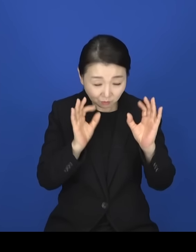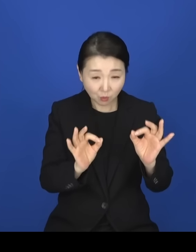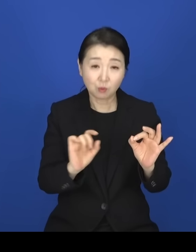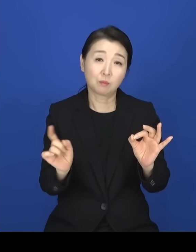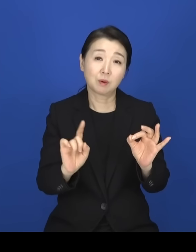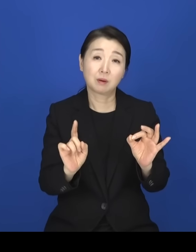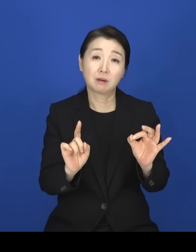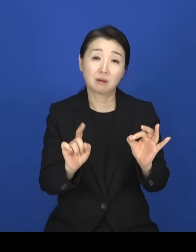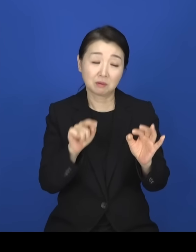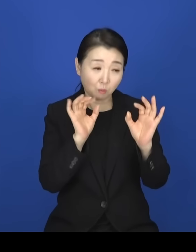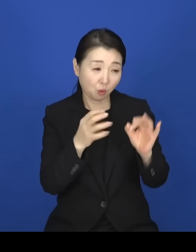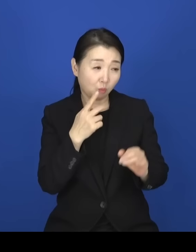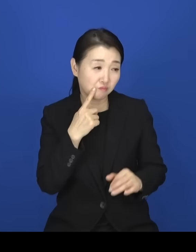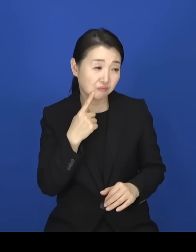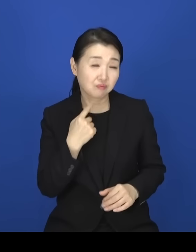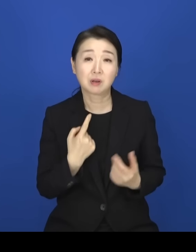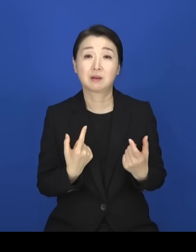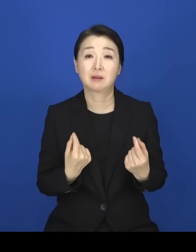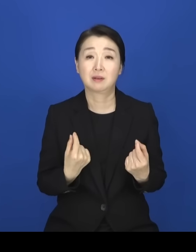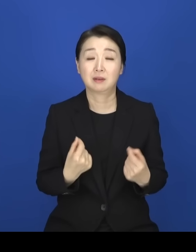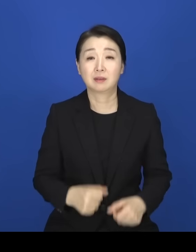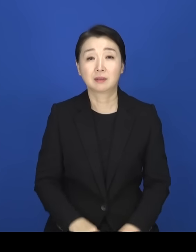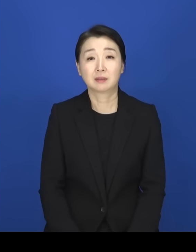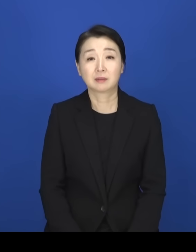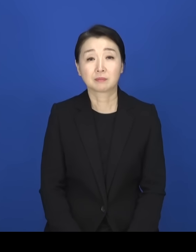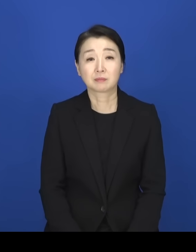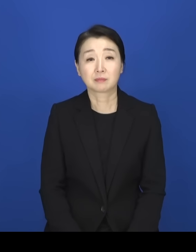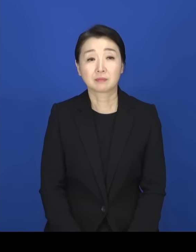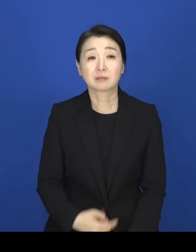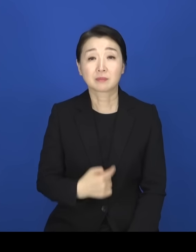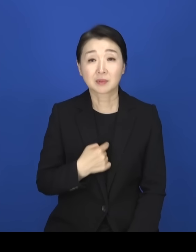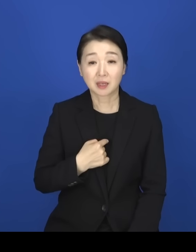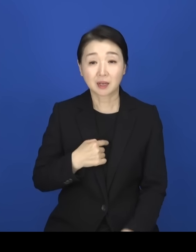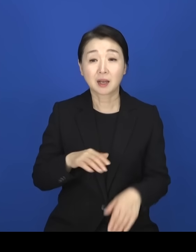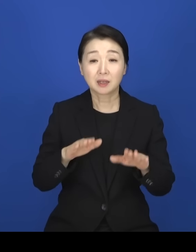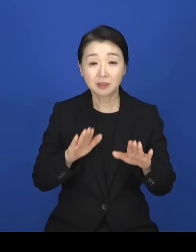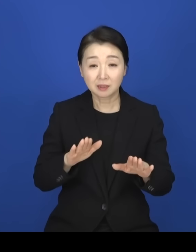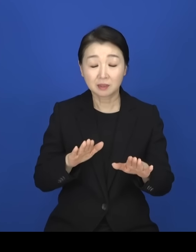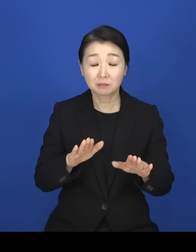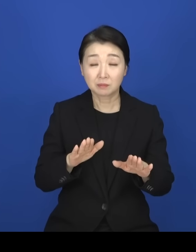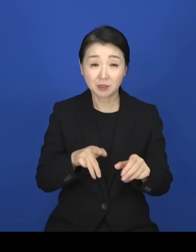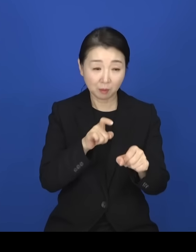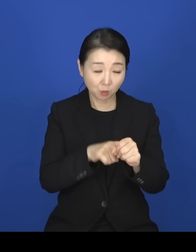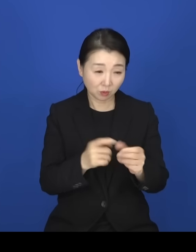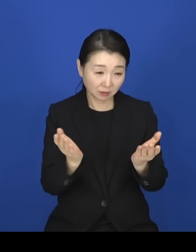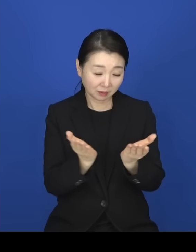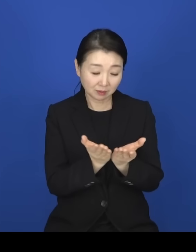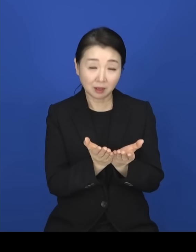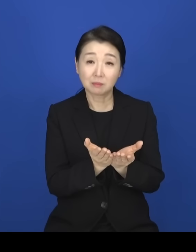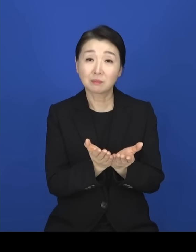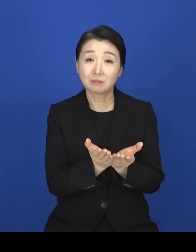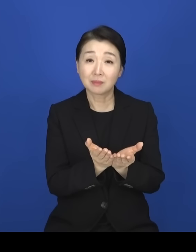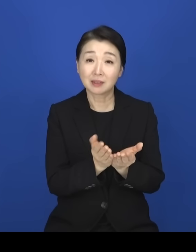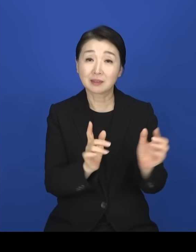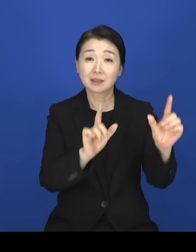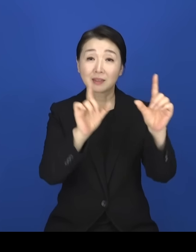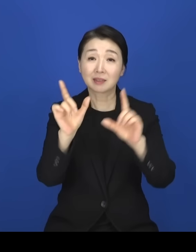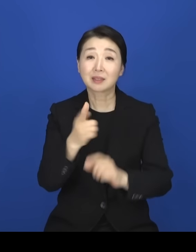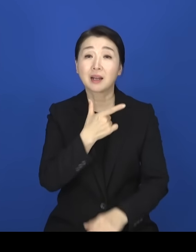예. 그걸 보고 부러워했던 것 같아요. 그래서 내가 이제야 내 용도에 맞게끔